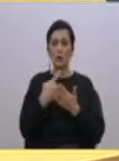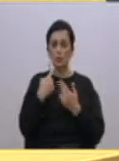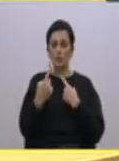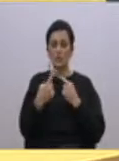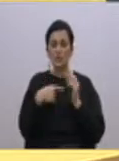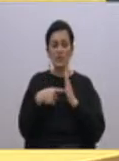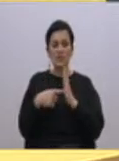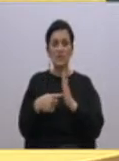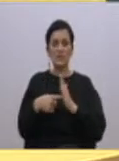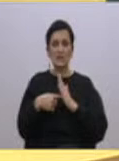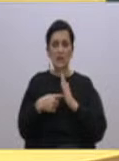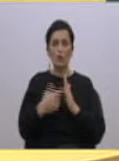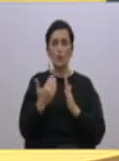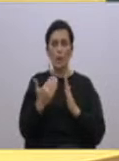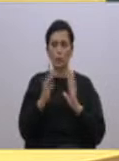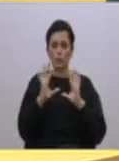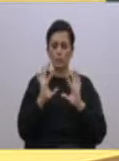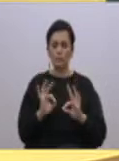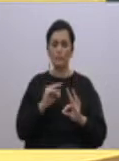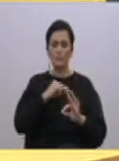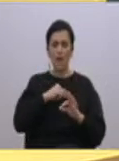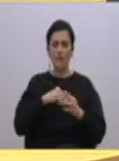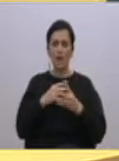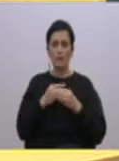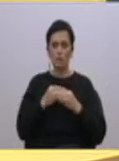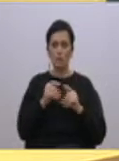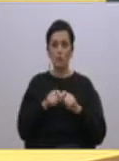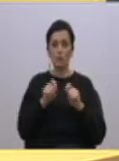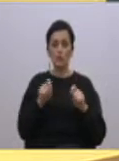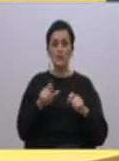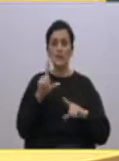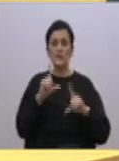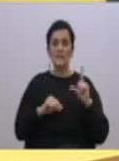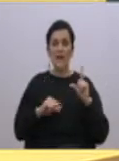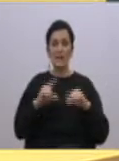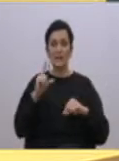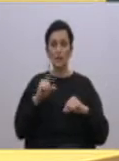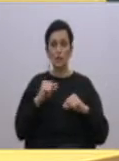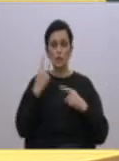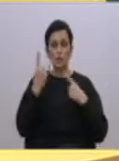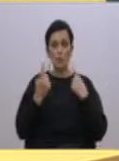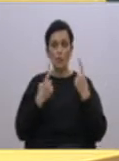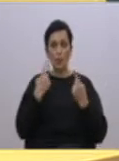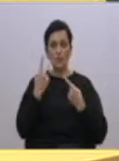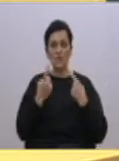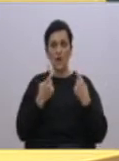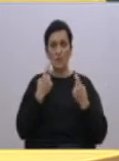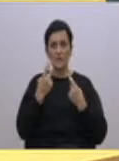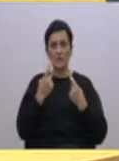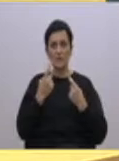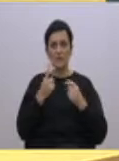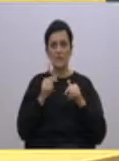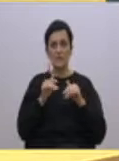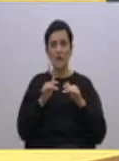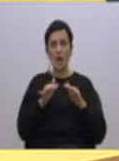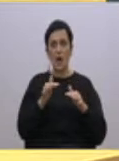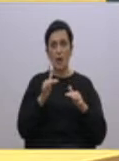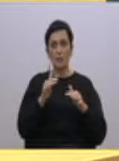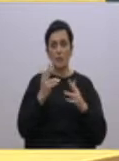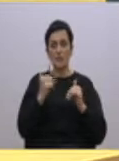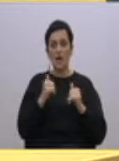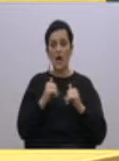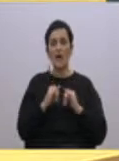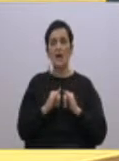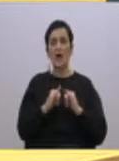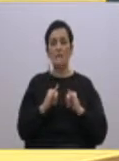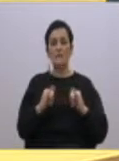მათთან კონსტრუქციული თანამშრომლობით შეექმნათ სტატისტიკურ მონაცემთა წარმოების და